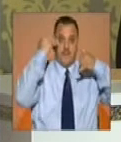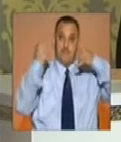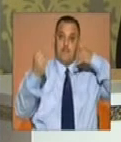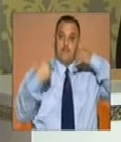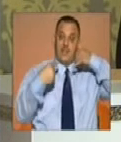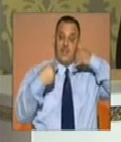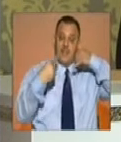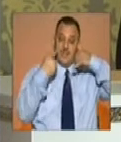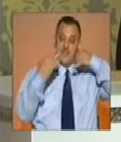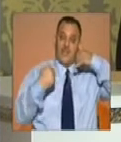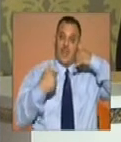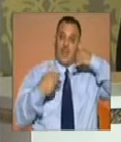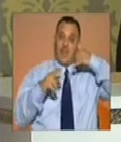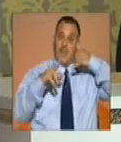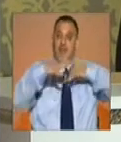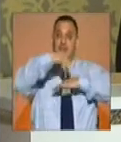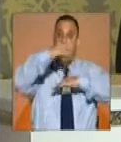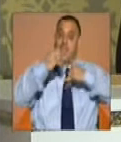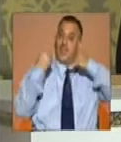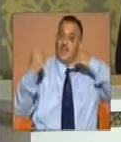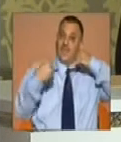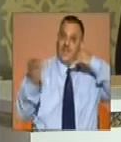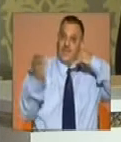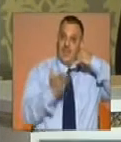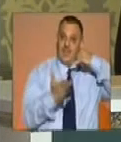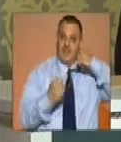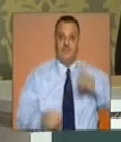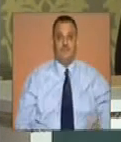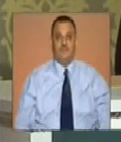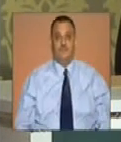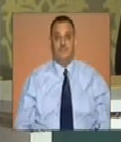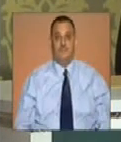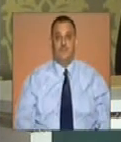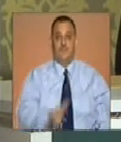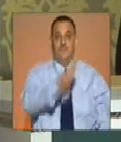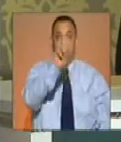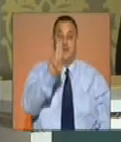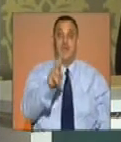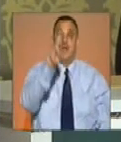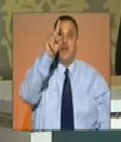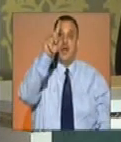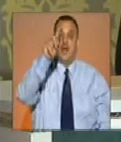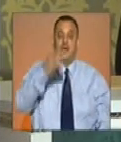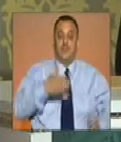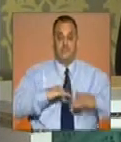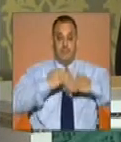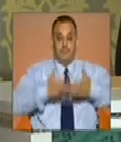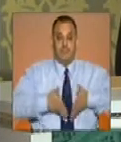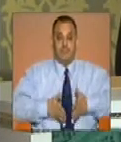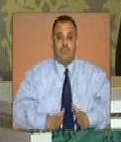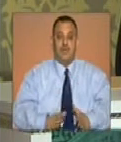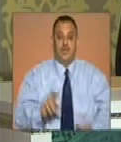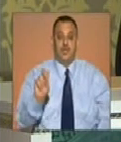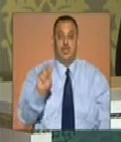تفضلي. السلام عليكم يا شيخ. عليكم السلام ورحمة الله. أنا الله رزقني بطفلة عمرها شهرين